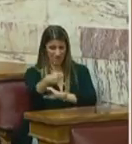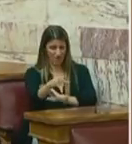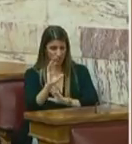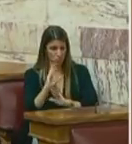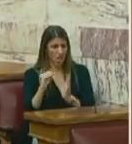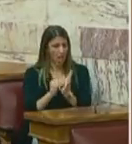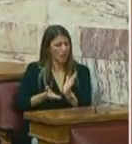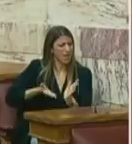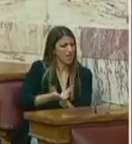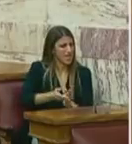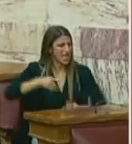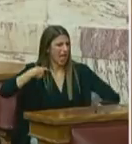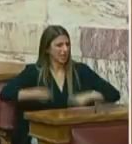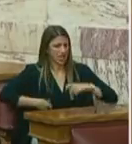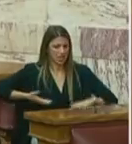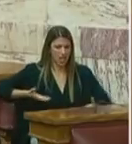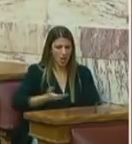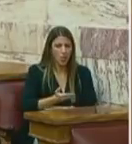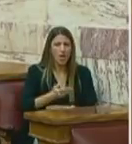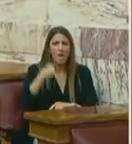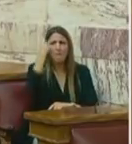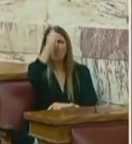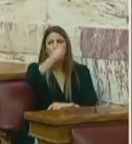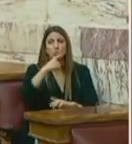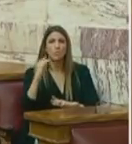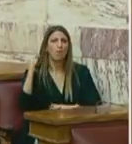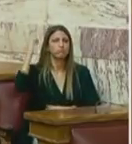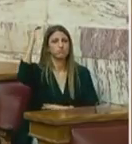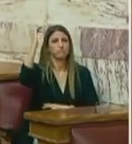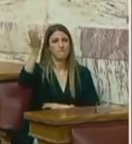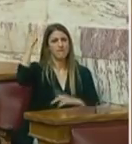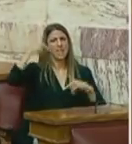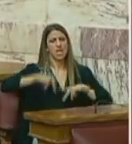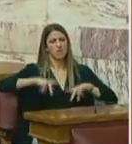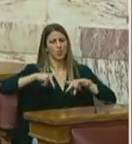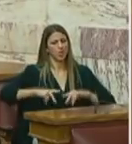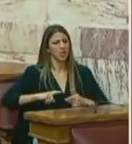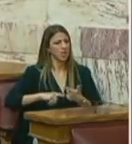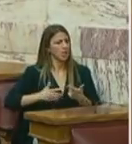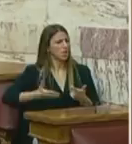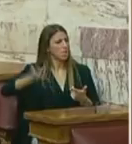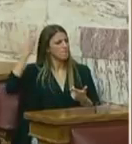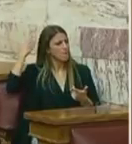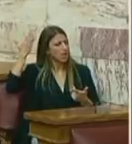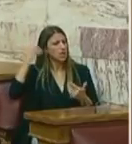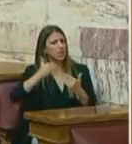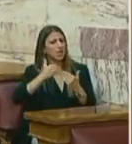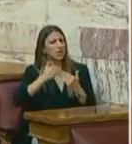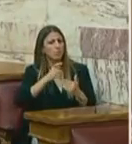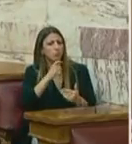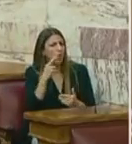καταγγέλλονται πρόσωπα υπεράνω πάσης υποψίας. Πρόσωπα πρώτης γραμμής, τέως πρωθυπουργοί